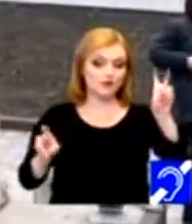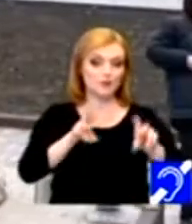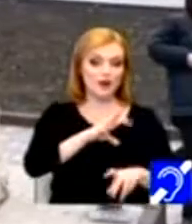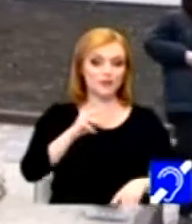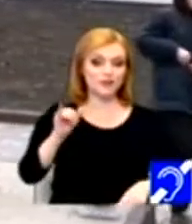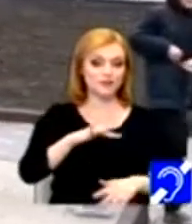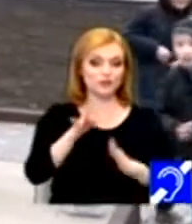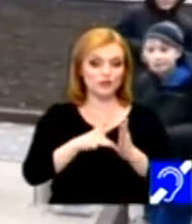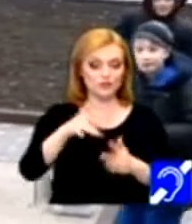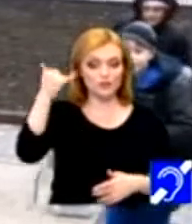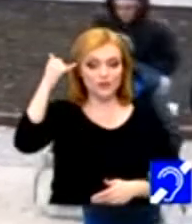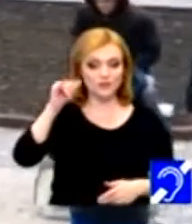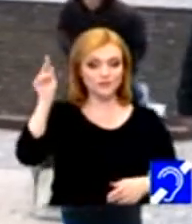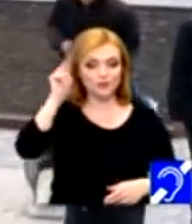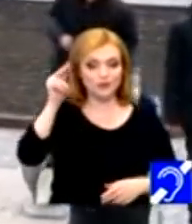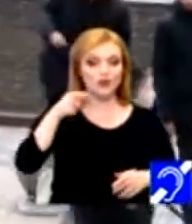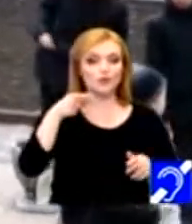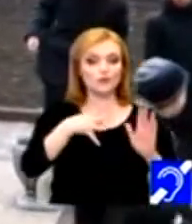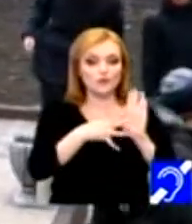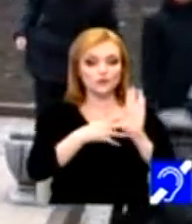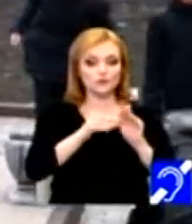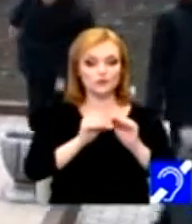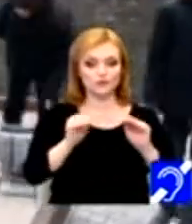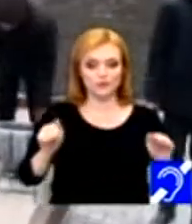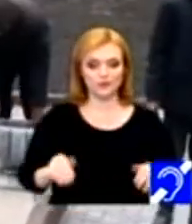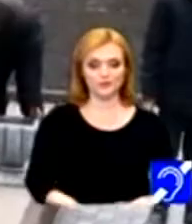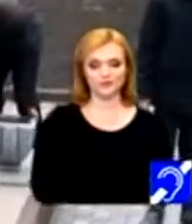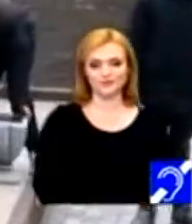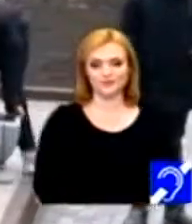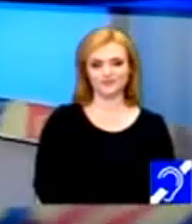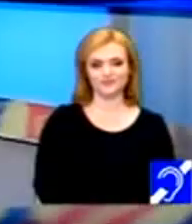din orașul Bălți studiază peste 1900 de elevi.